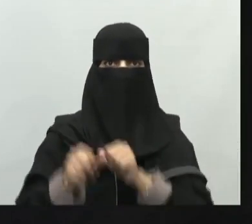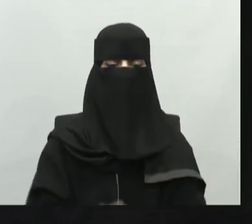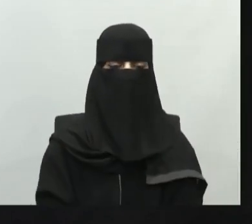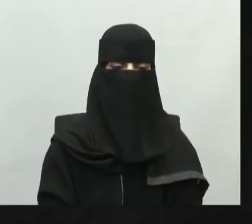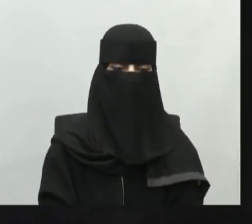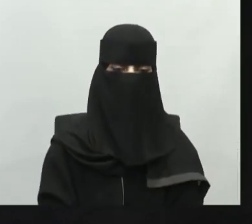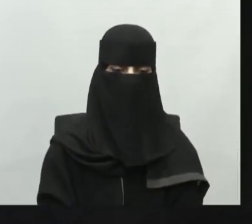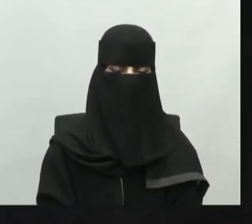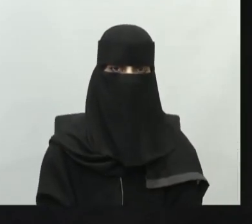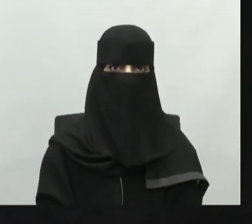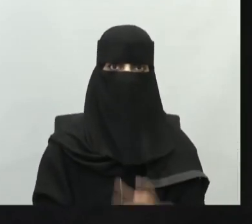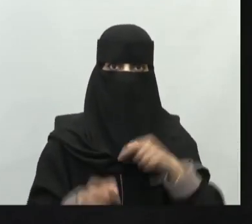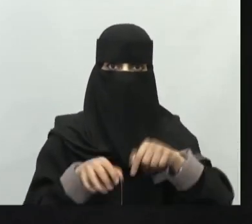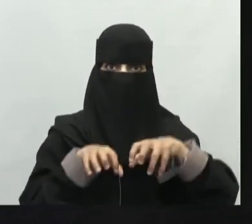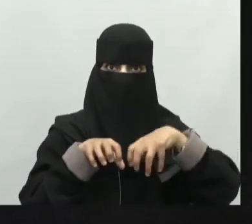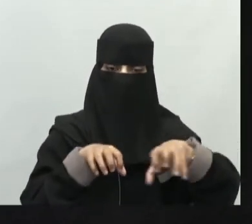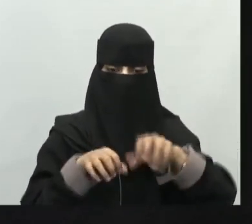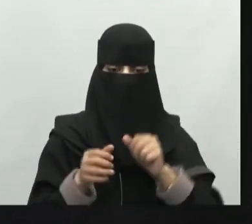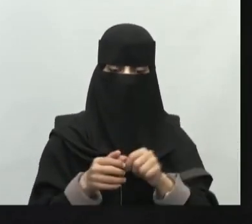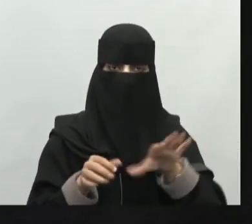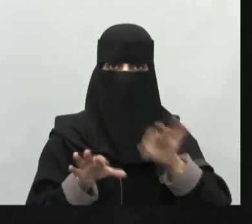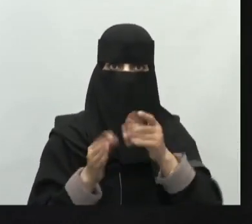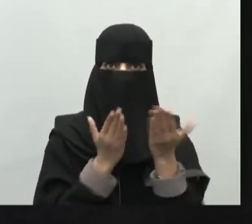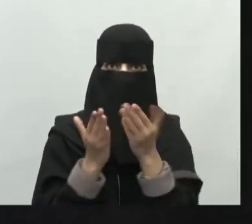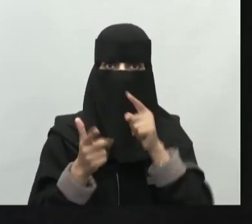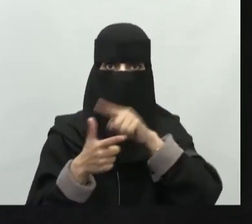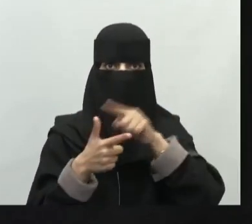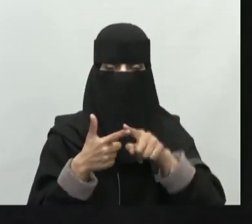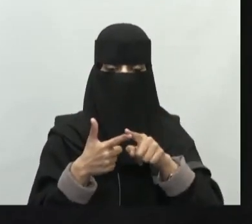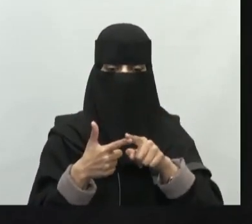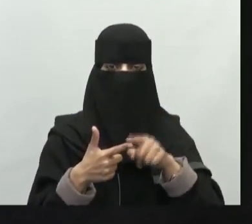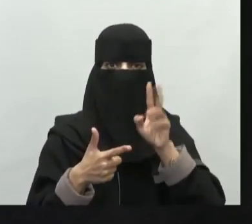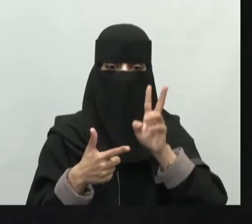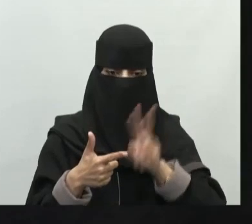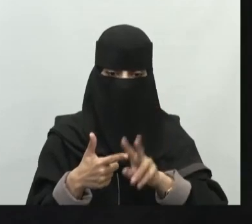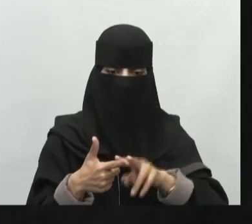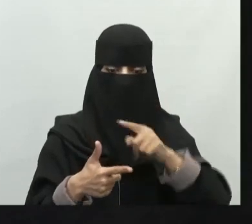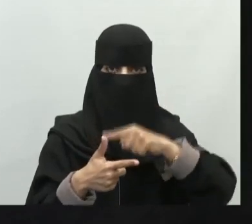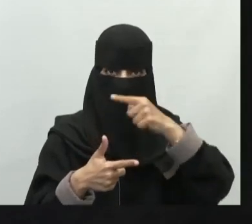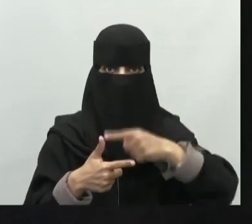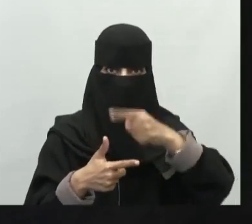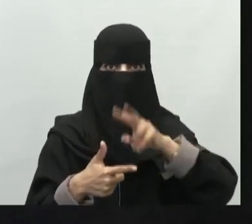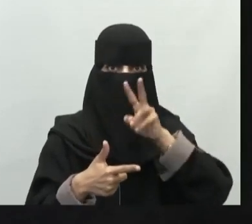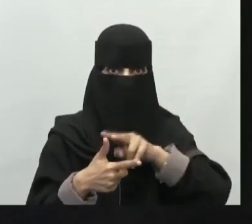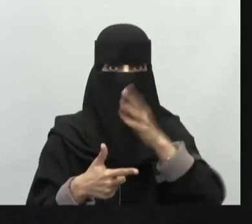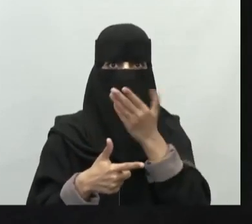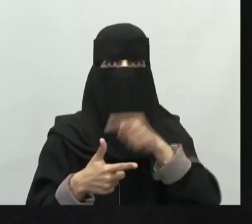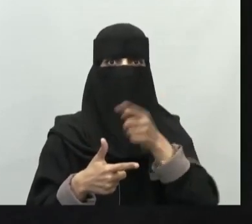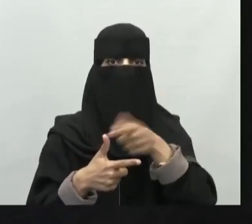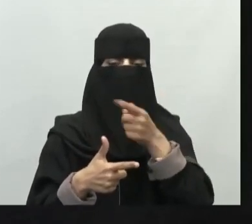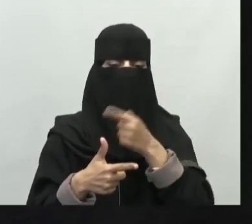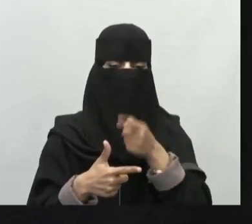الحيوانات في هذا الفصل هناك درسان ولازلنا في هذا الدرس الاول